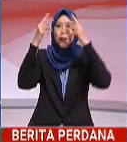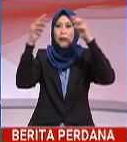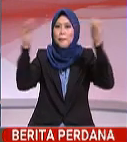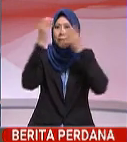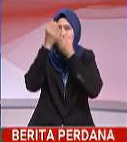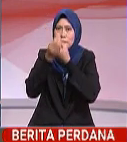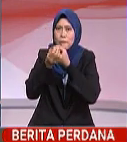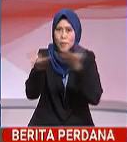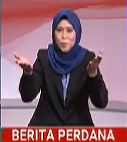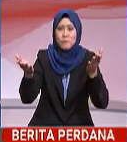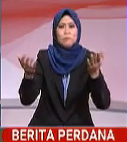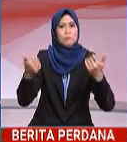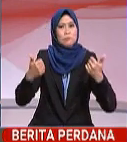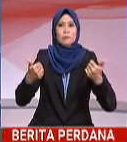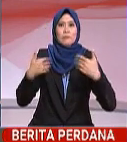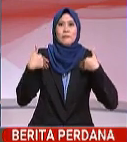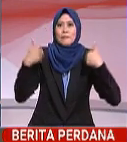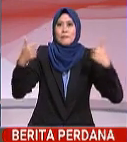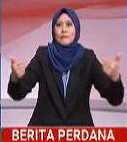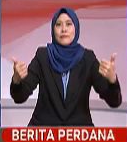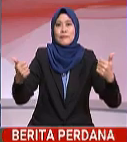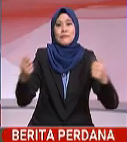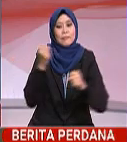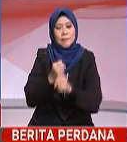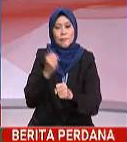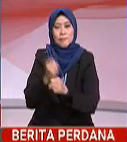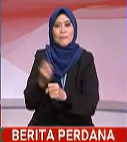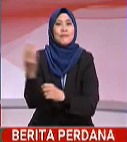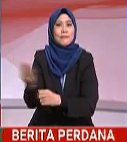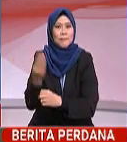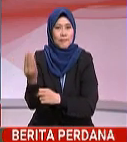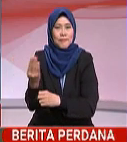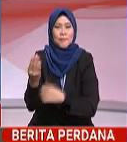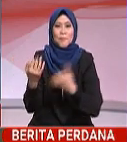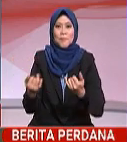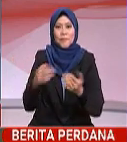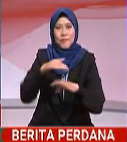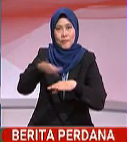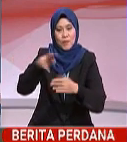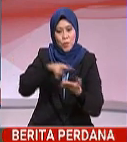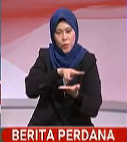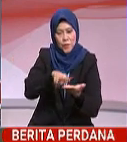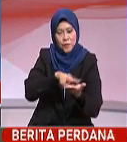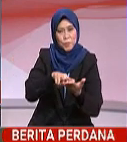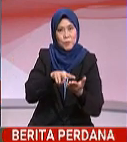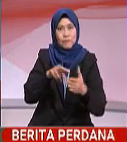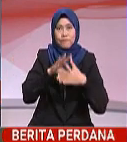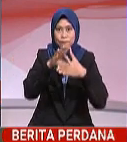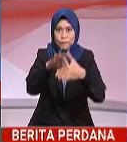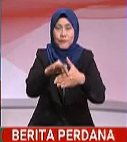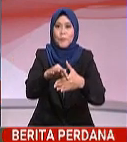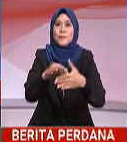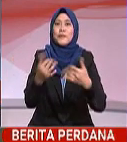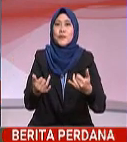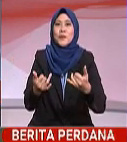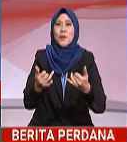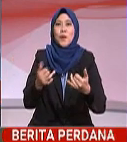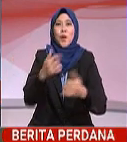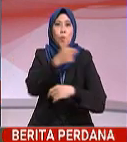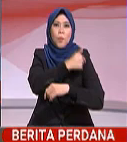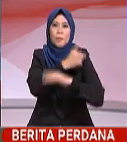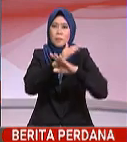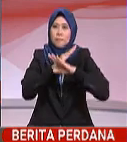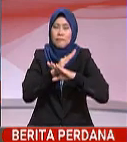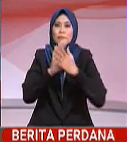beliau sihat dan melakukan tugasan seperti biasa. Menerusi satu hantaran video di Facebook, Tan Sri Muhyiddin berkata vaksin itu